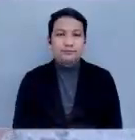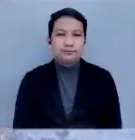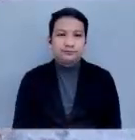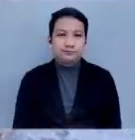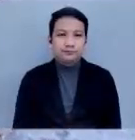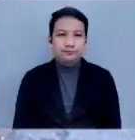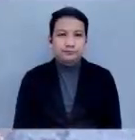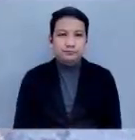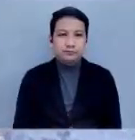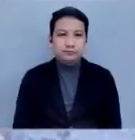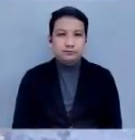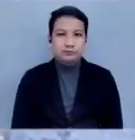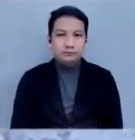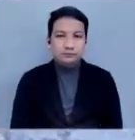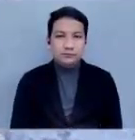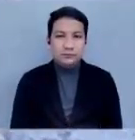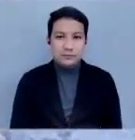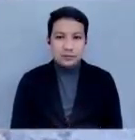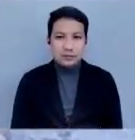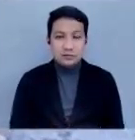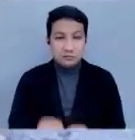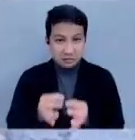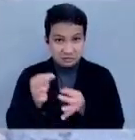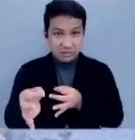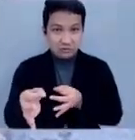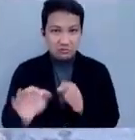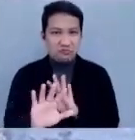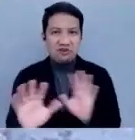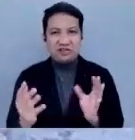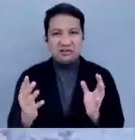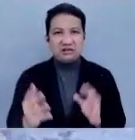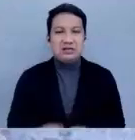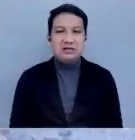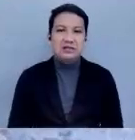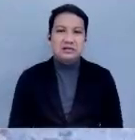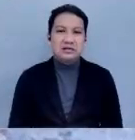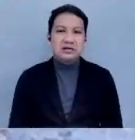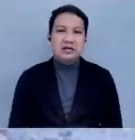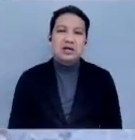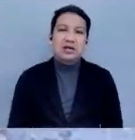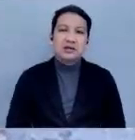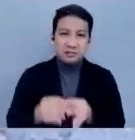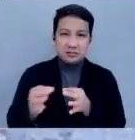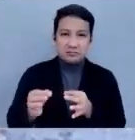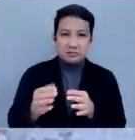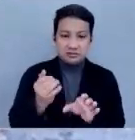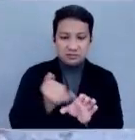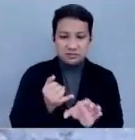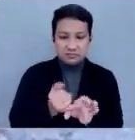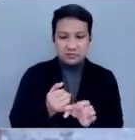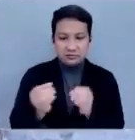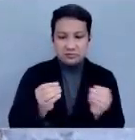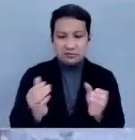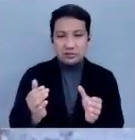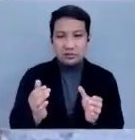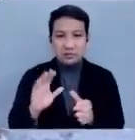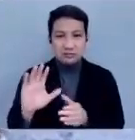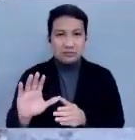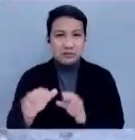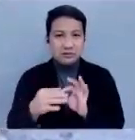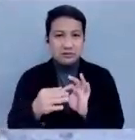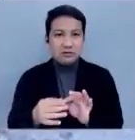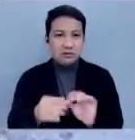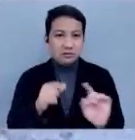Wala ng extension ang deadline ng pagsali sa mga kooperatiba ng mga driver at operator ng jeepney. Mismong